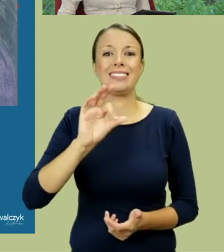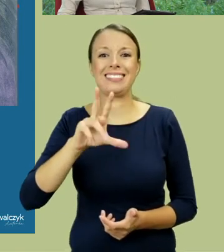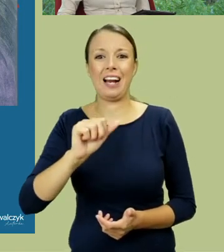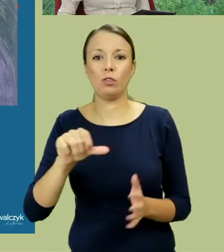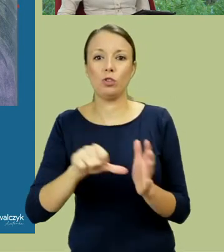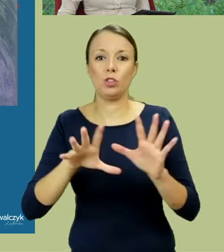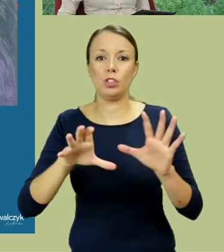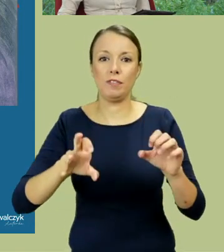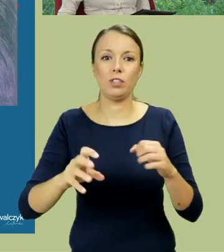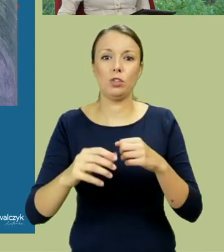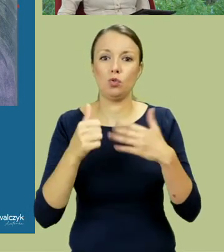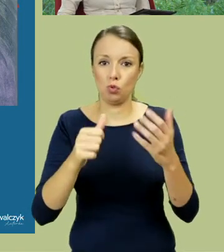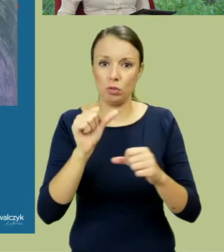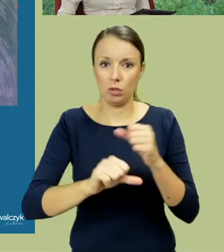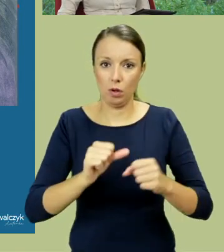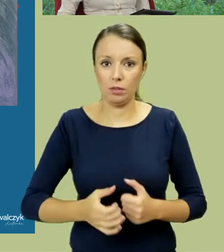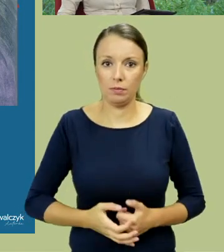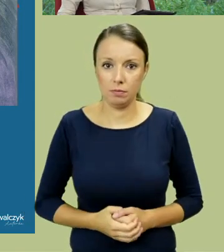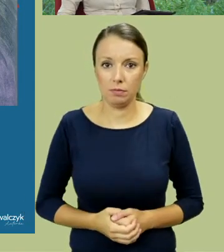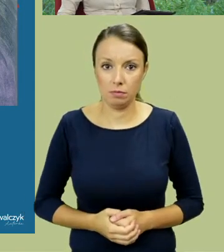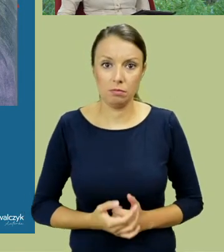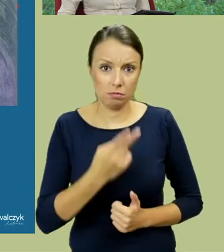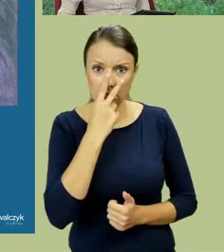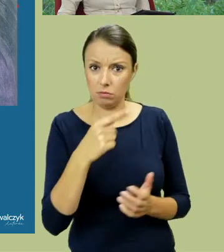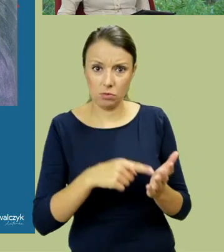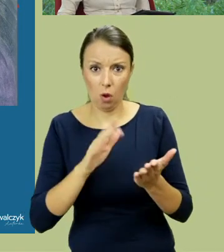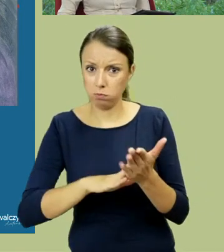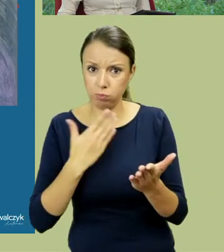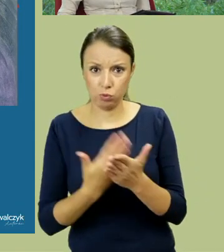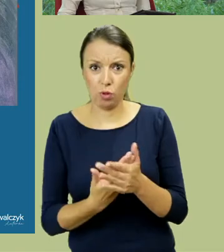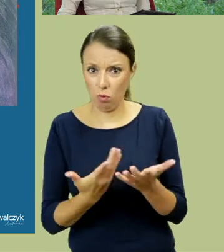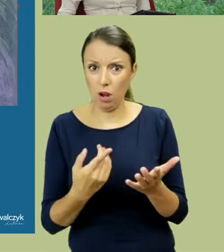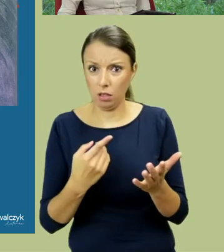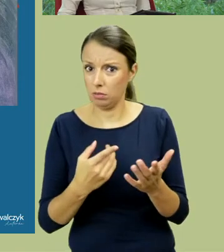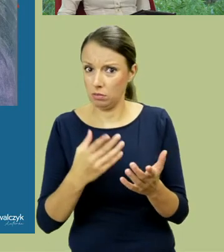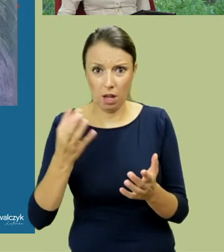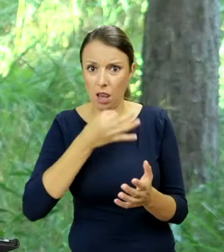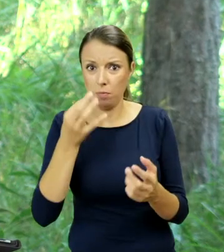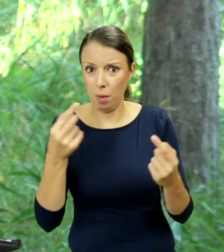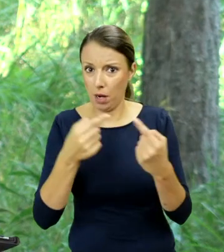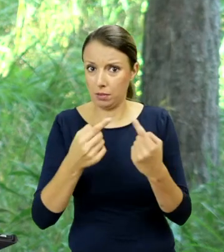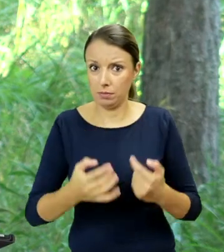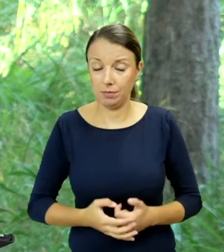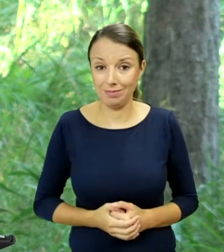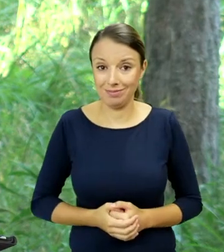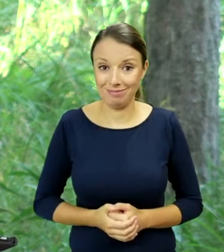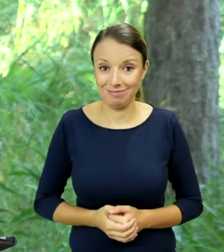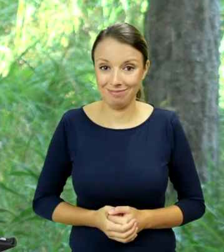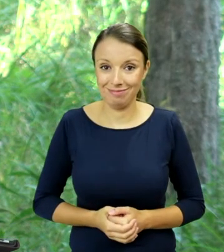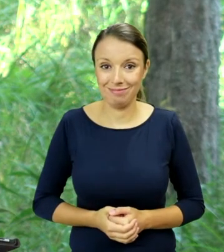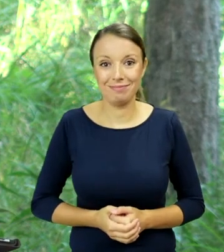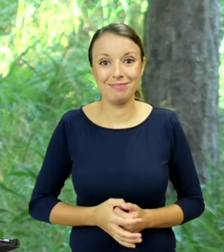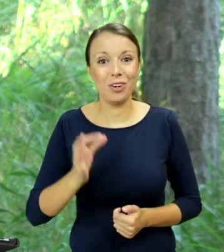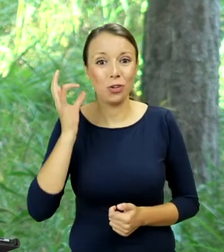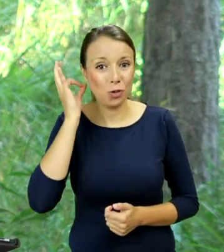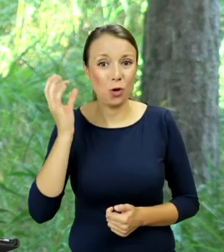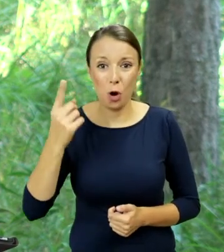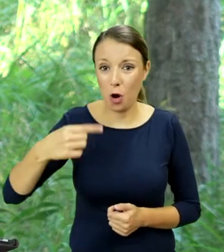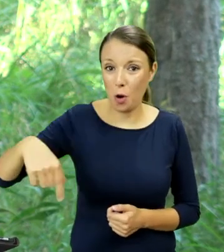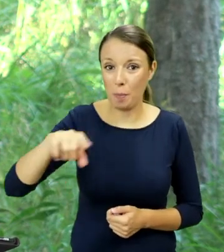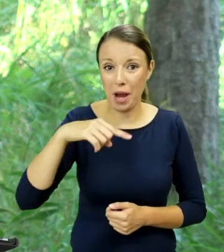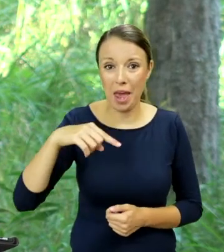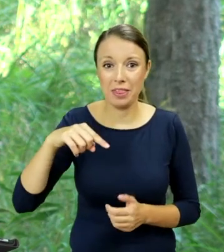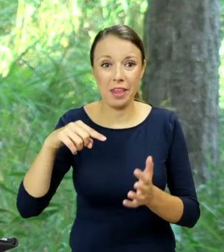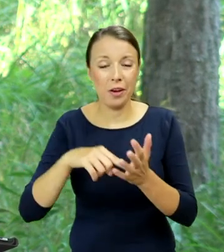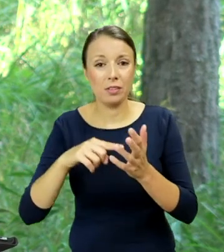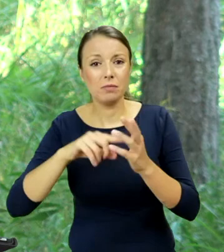roku jest tego najlepszym przykładem, to znaczy kobiety tutaj przeprowadziły